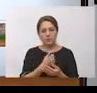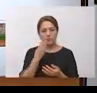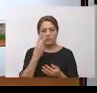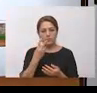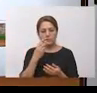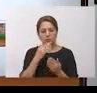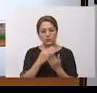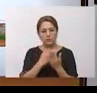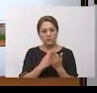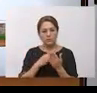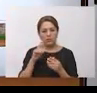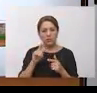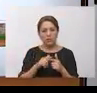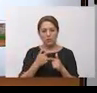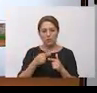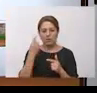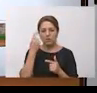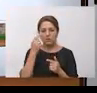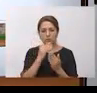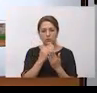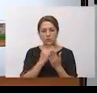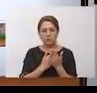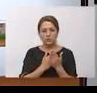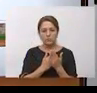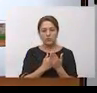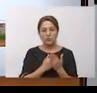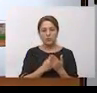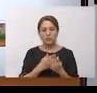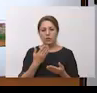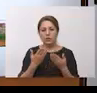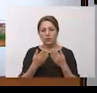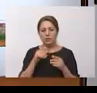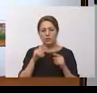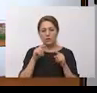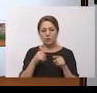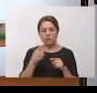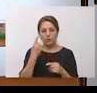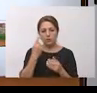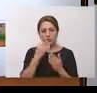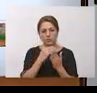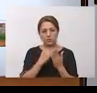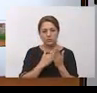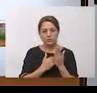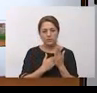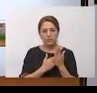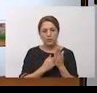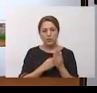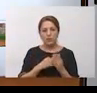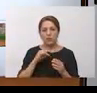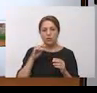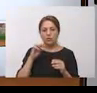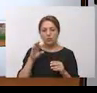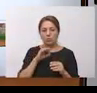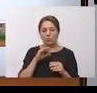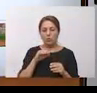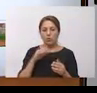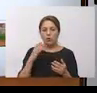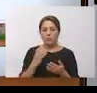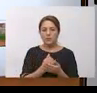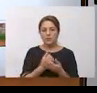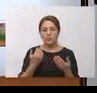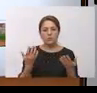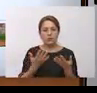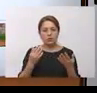двусоставное или односоставное. Если оно односоставное, то определить какого типа